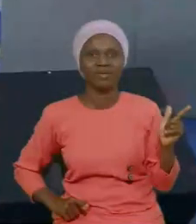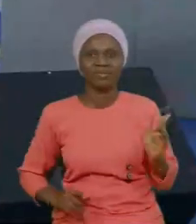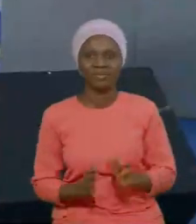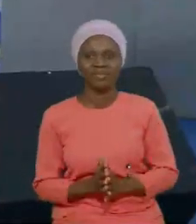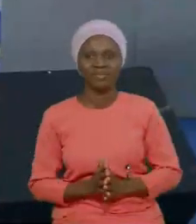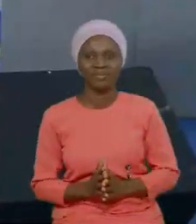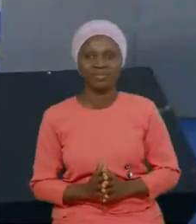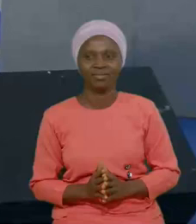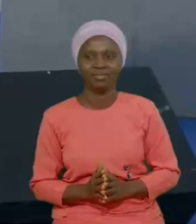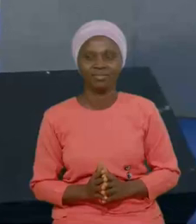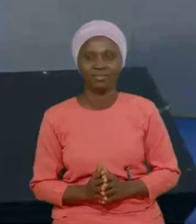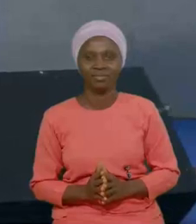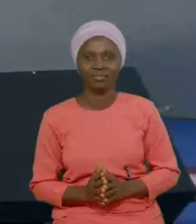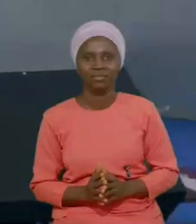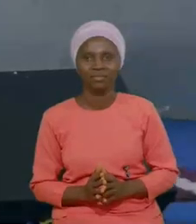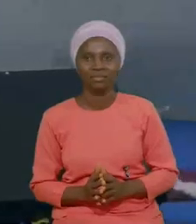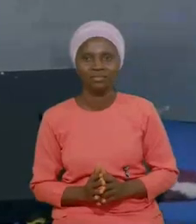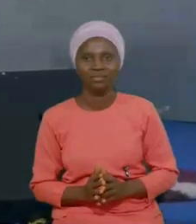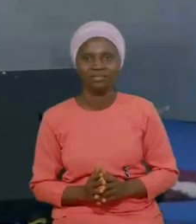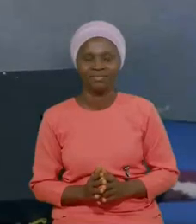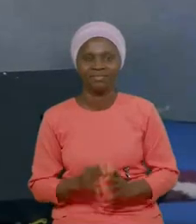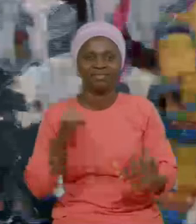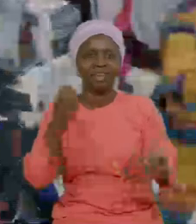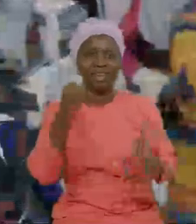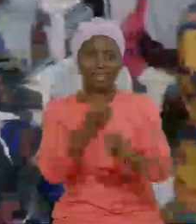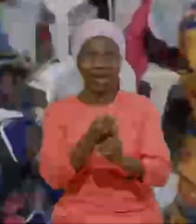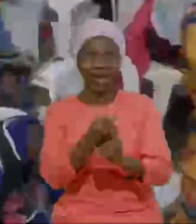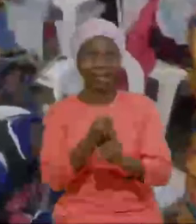Tout le monde, gloire à Dieu. Patch, impact,